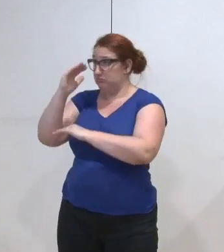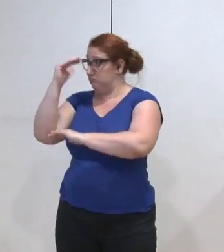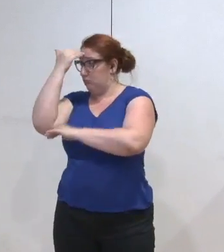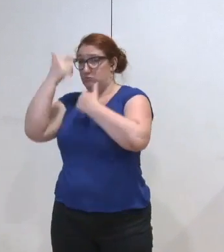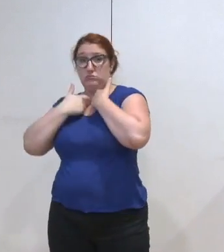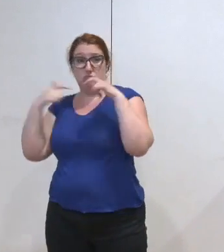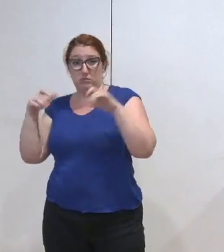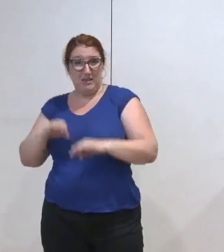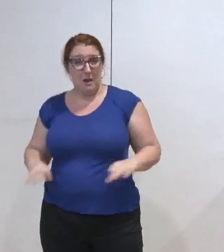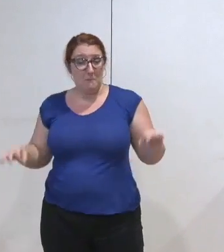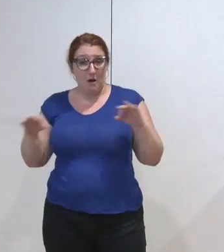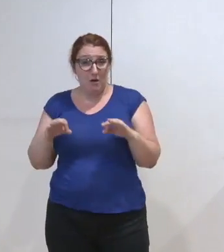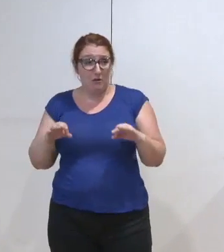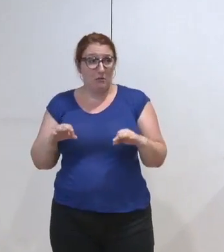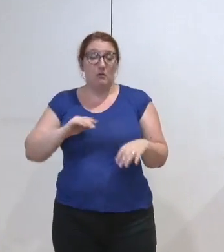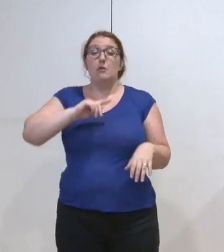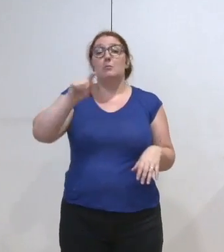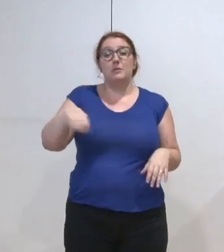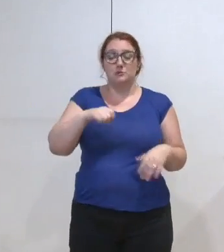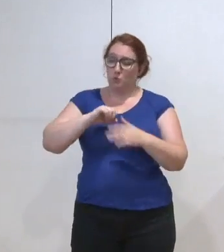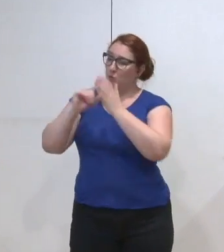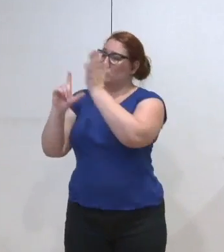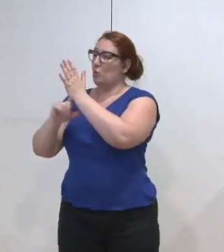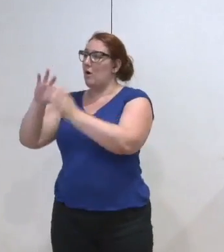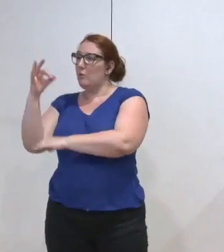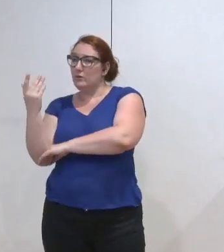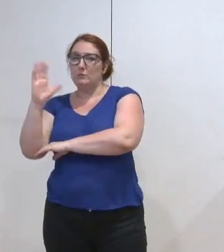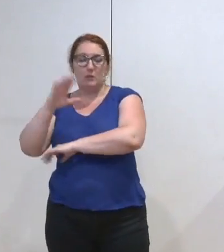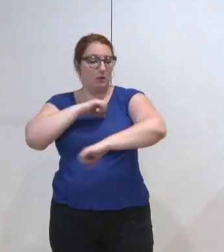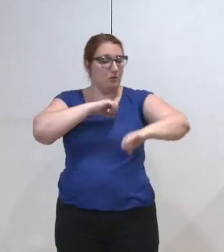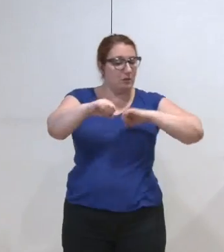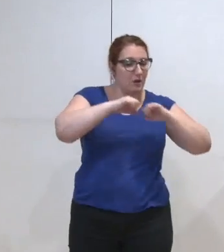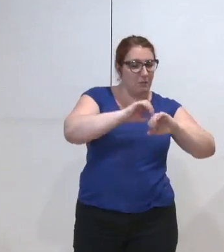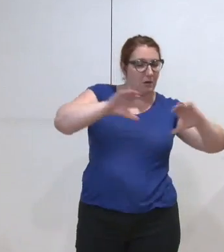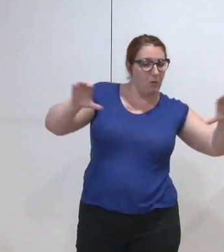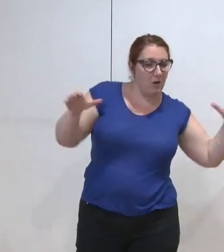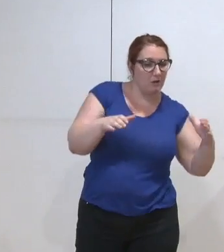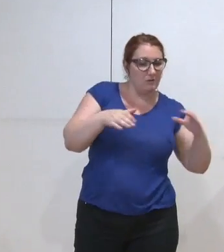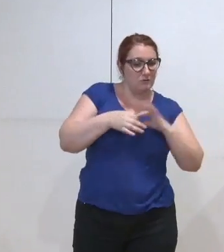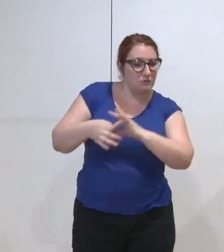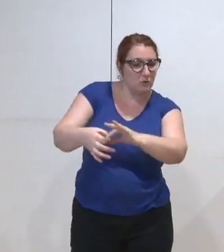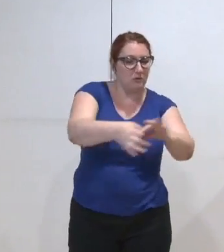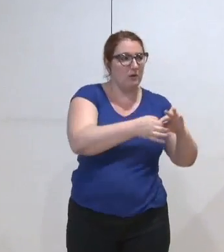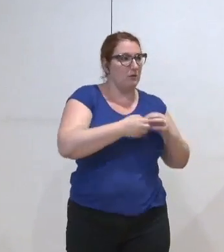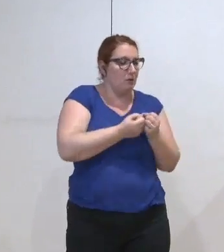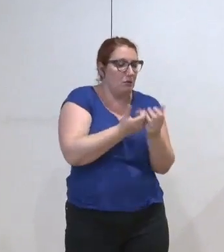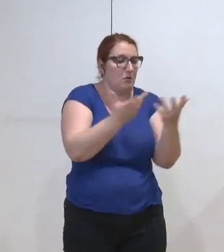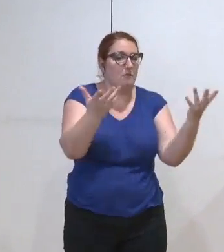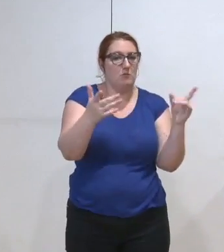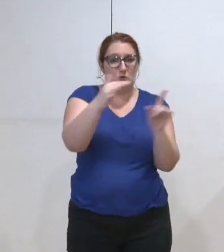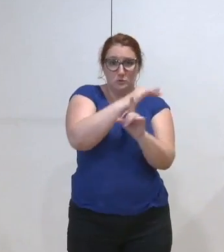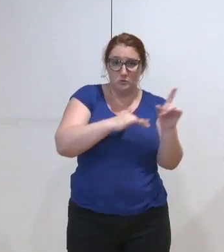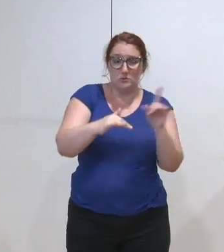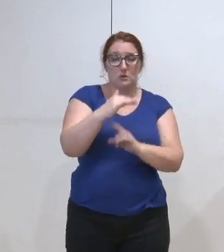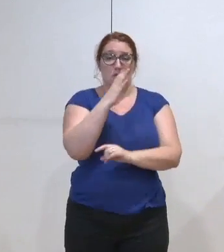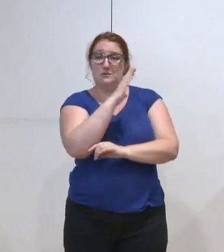au-delà du droit il existe des dynamiques collectives de solidarité de développement social qu'un CCS doit pouvoir